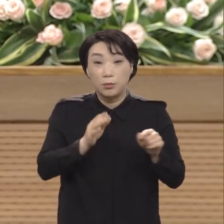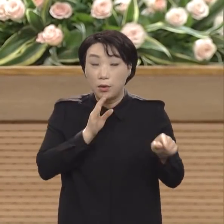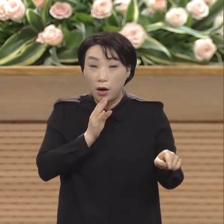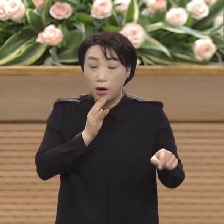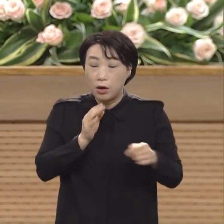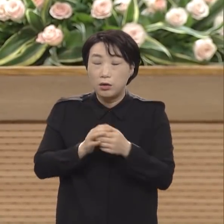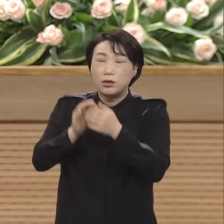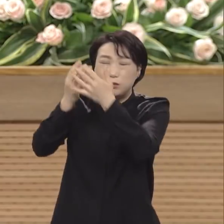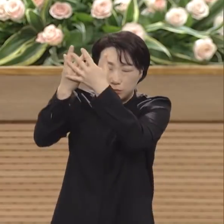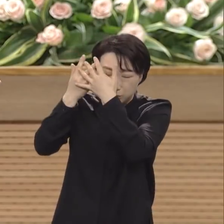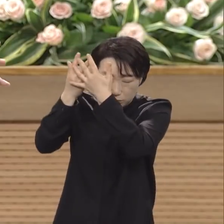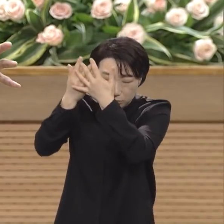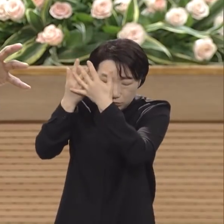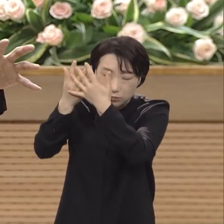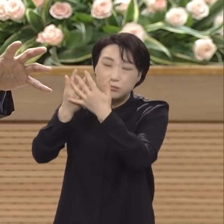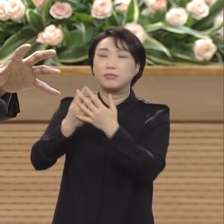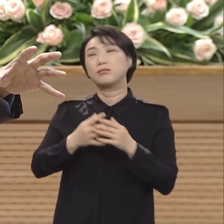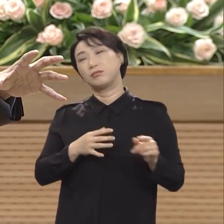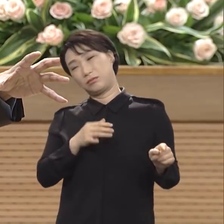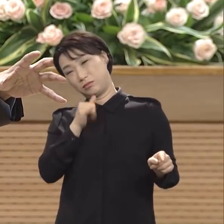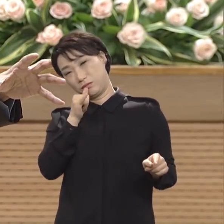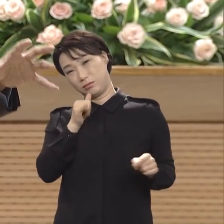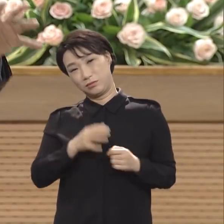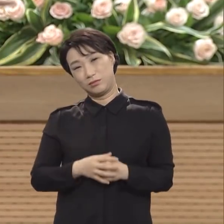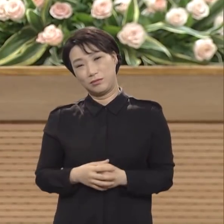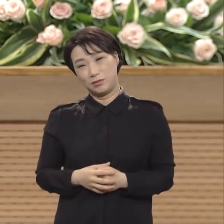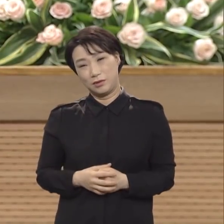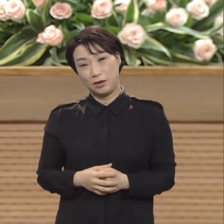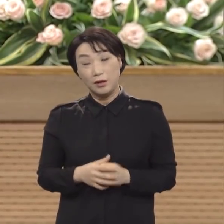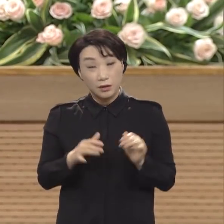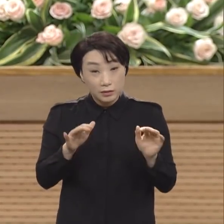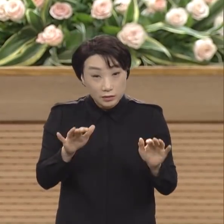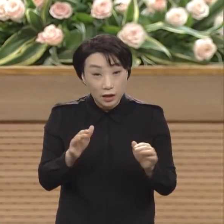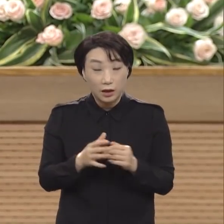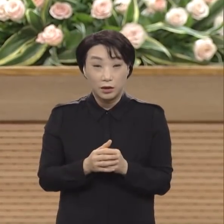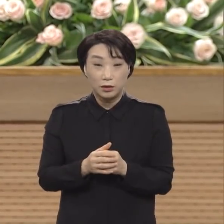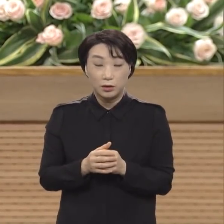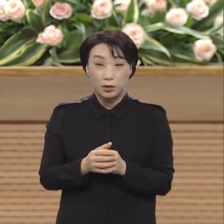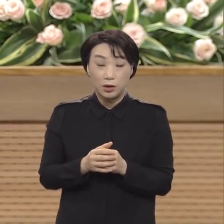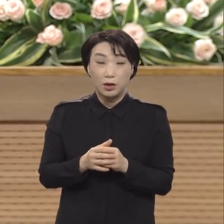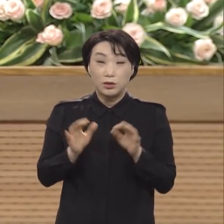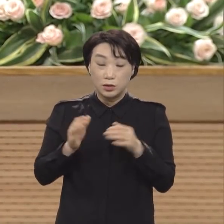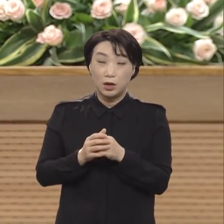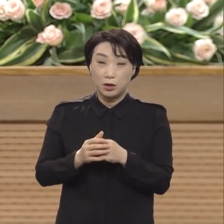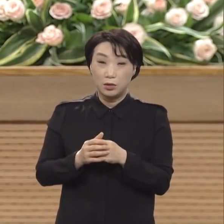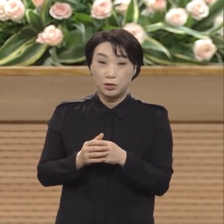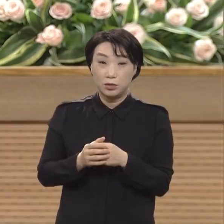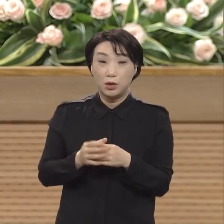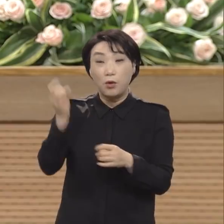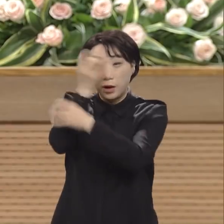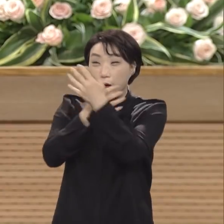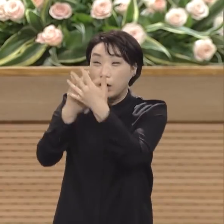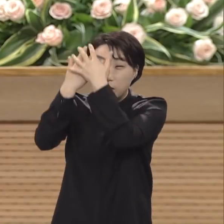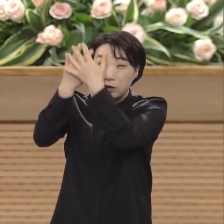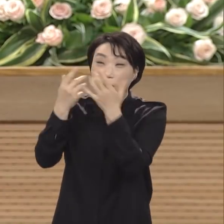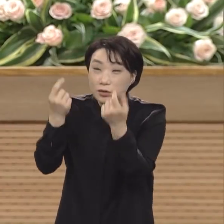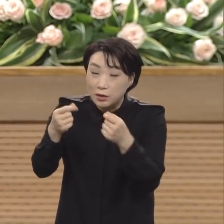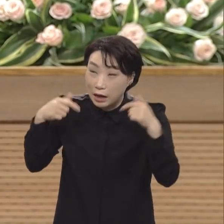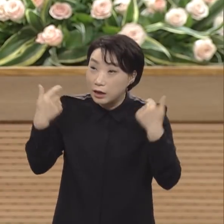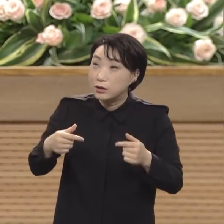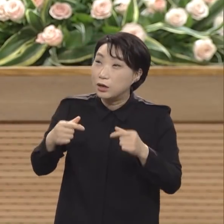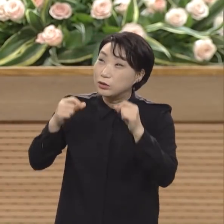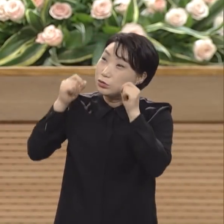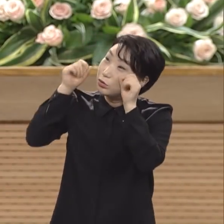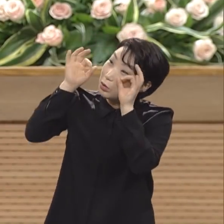눈이 선한 거예요. 아주 환상처럼 항상 눈